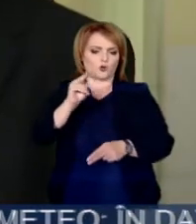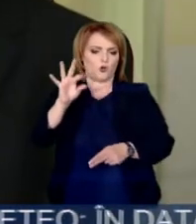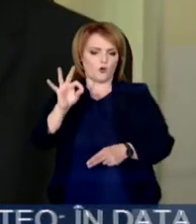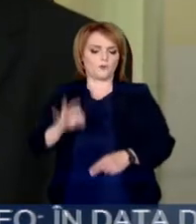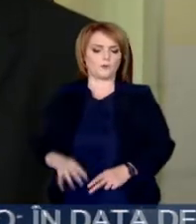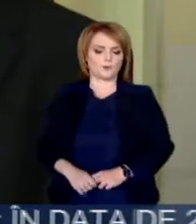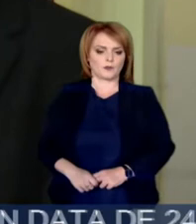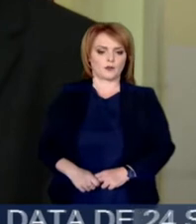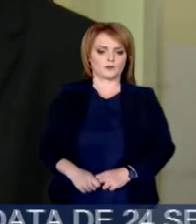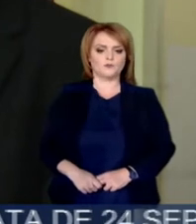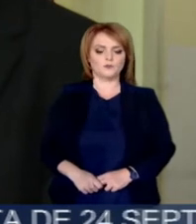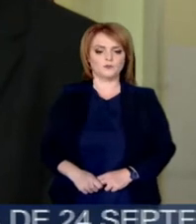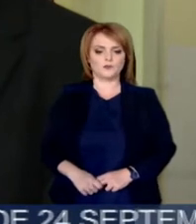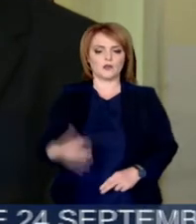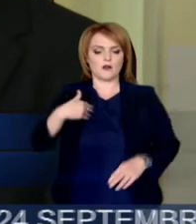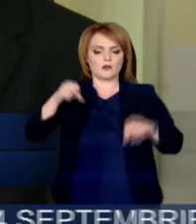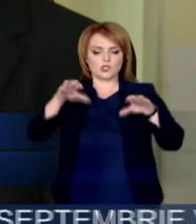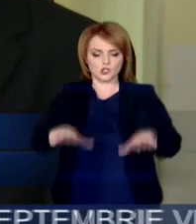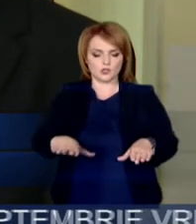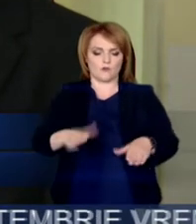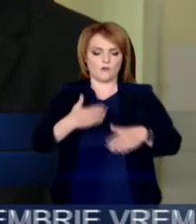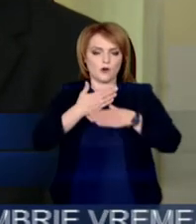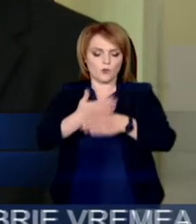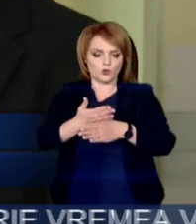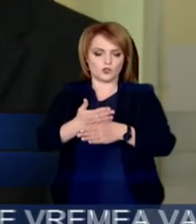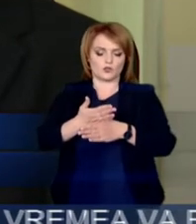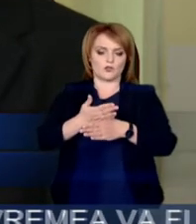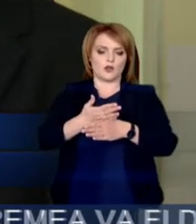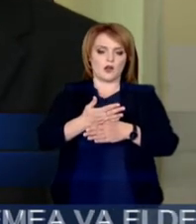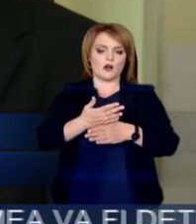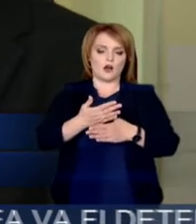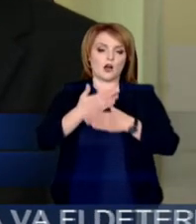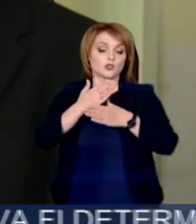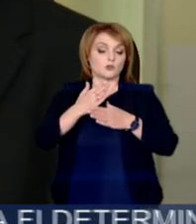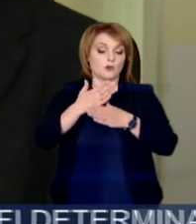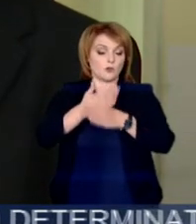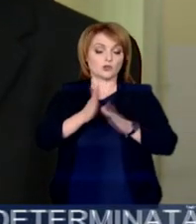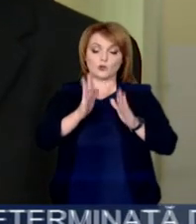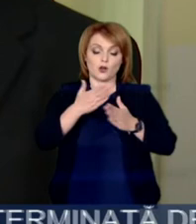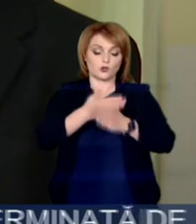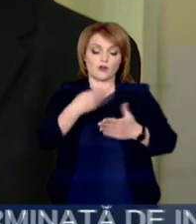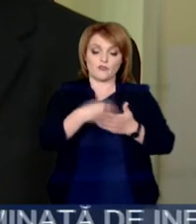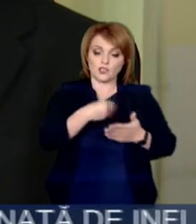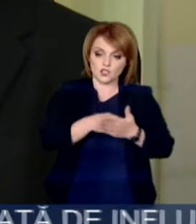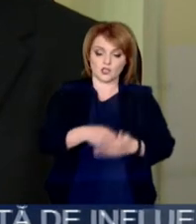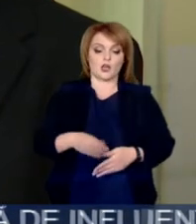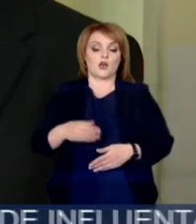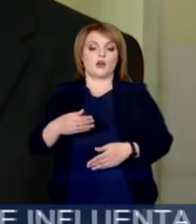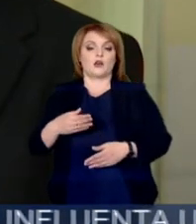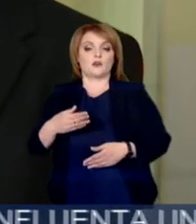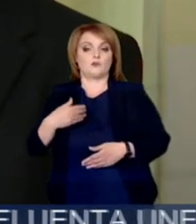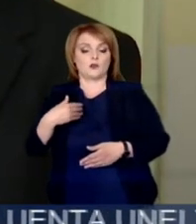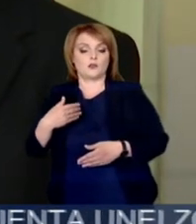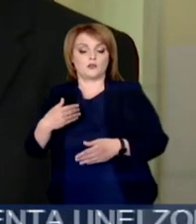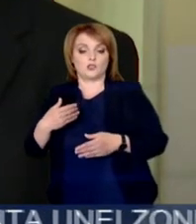am venit cu decizie de a oferi ajutor financiar, noi japonezii